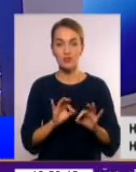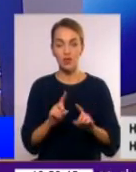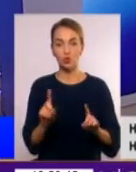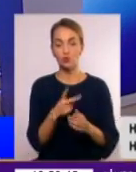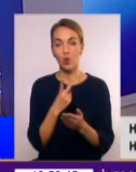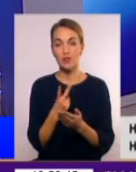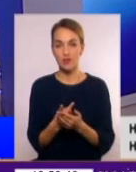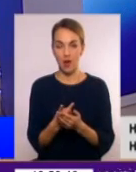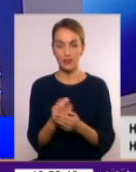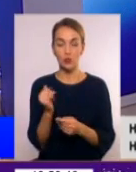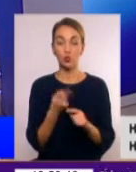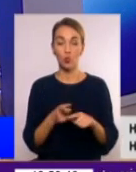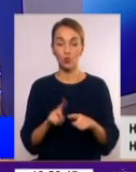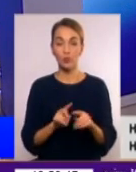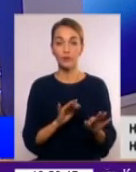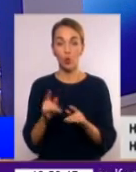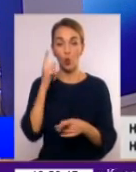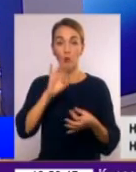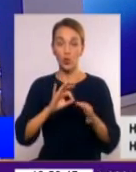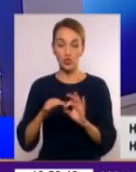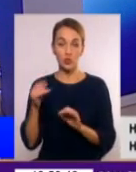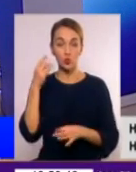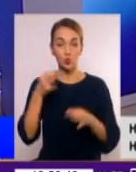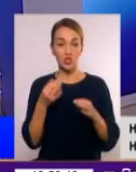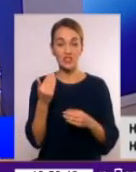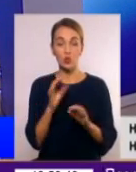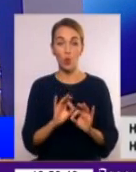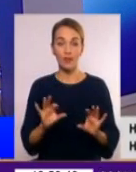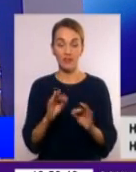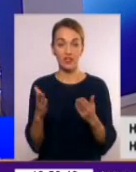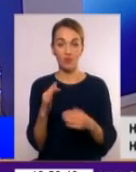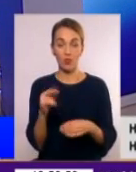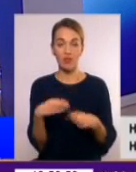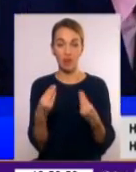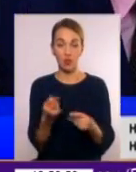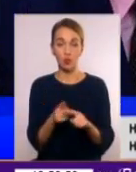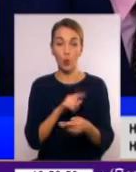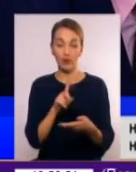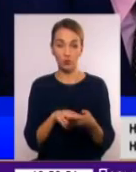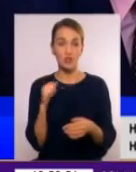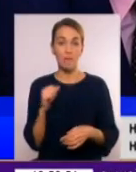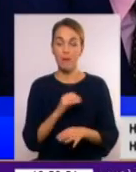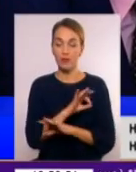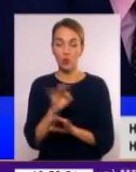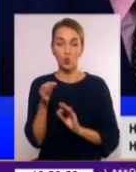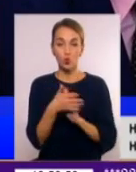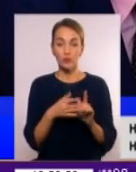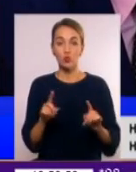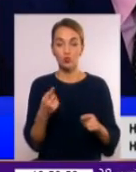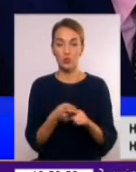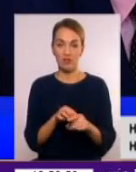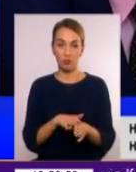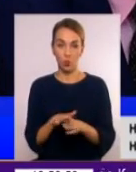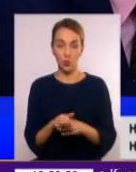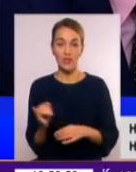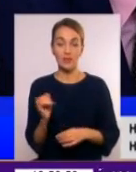щось показати. І тому крок логічний, ну, і судячи навіть з її коментарів, які вона давала з цього приводу, вона сама прекрасно розуміє, чому це відбулося,